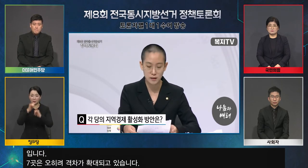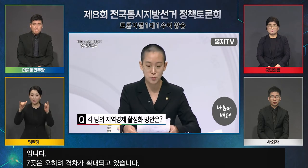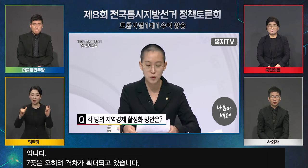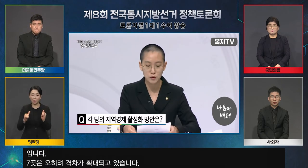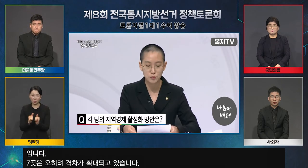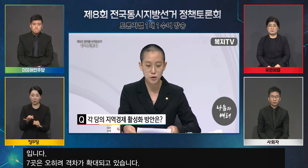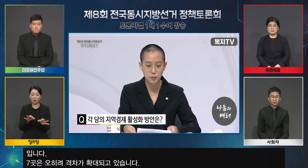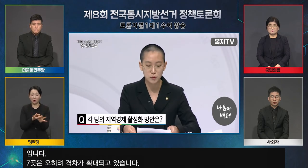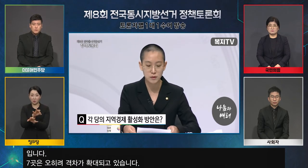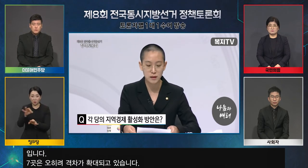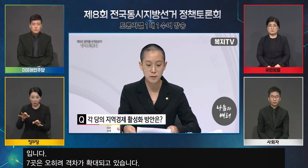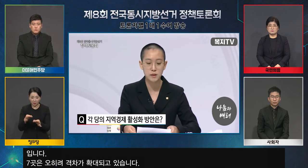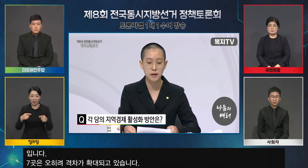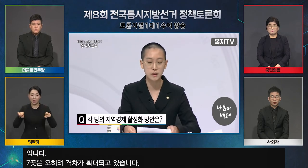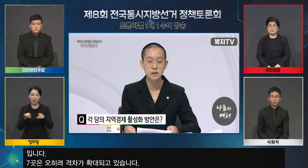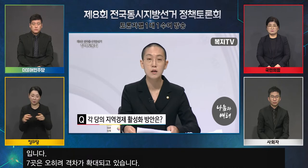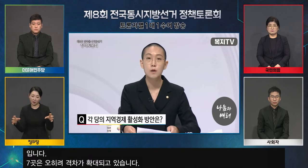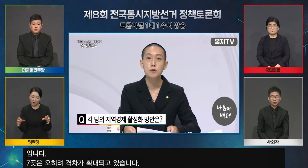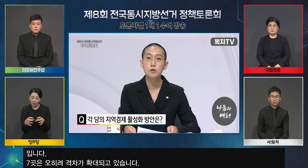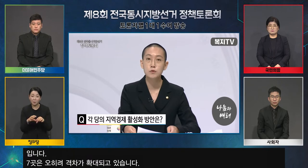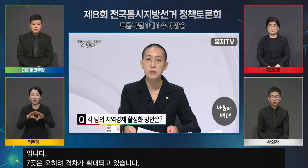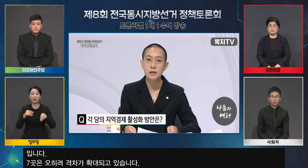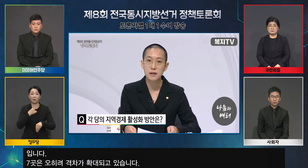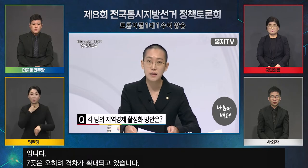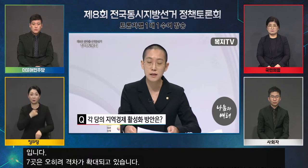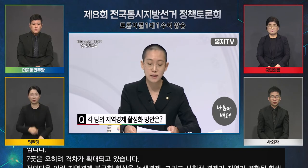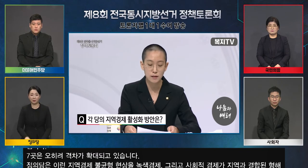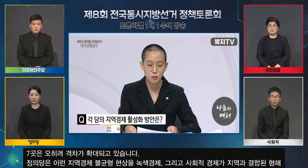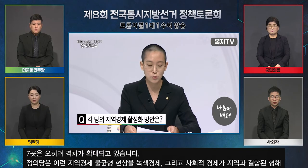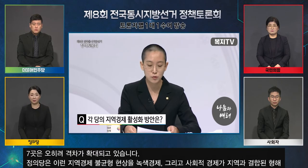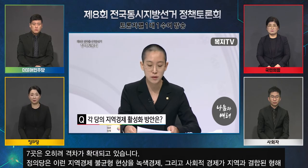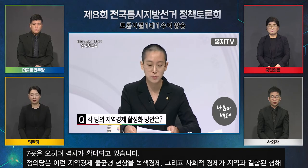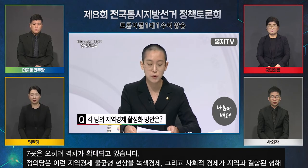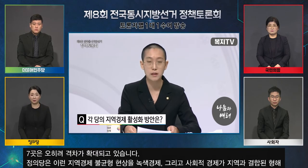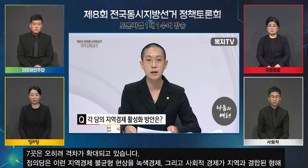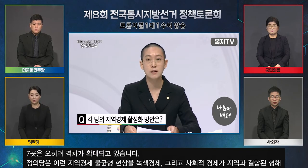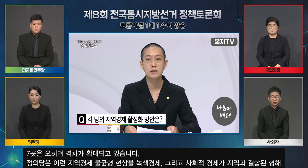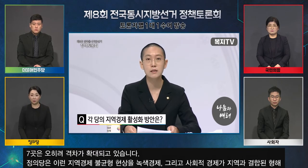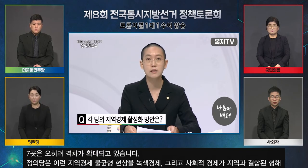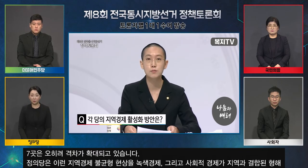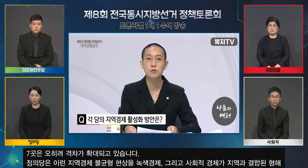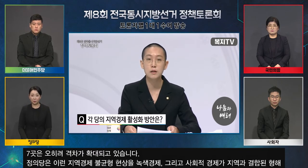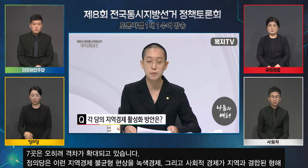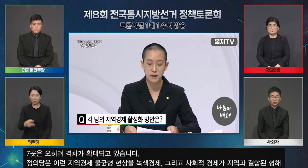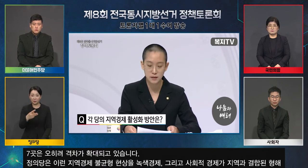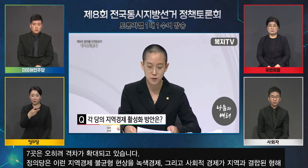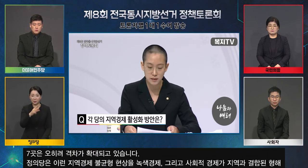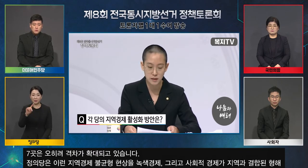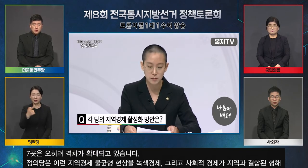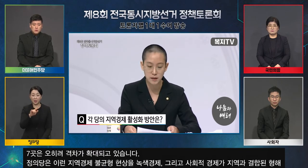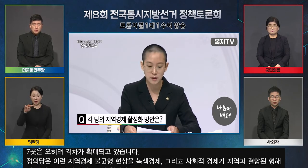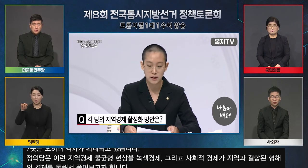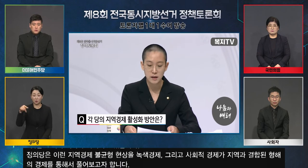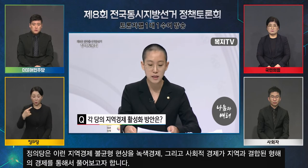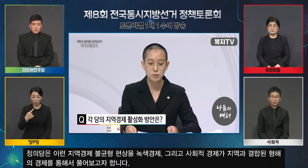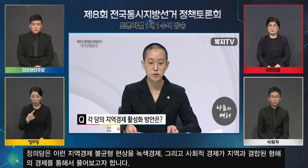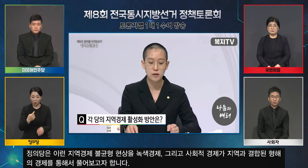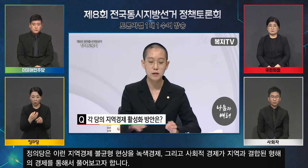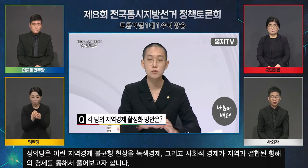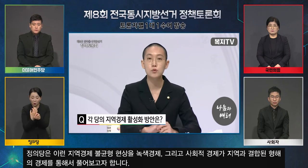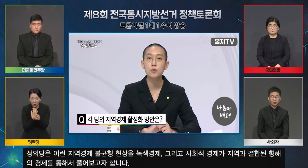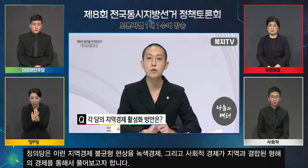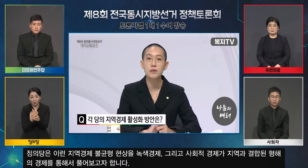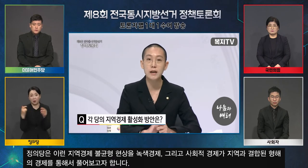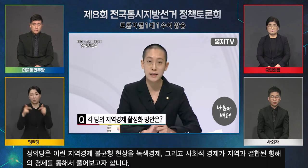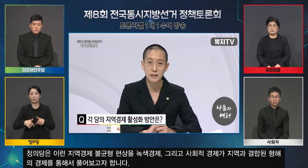형태의 경제를 통해서 풀어보고자 합니다. 먼저 우리들에게 탄소중립으로의 이행은 이제 불가피한 과제입니다. 이